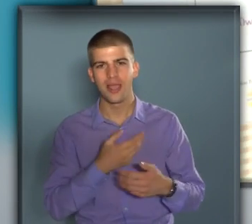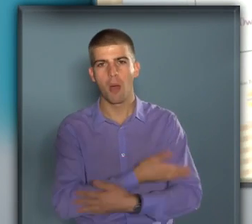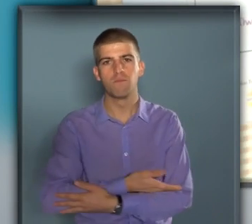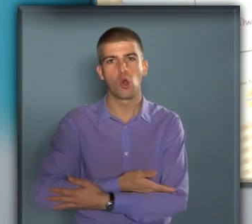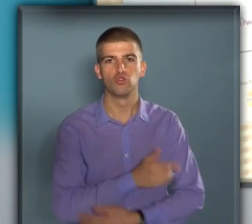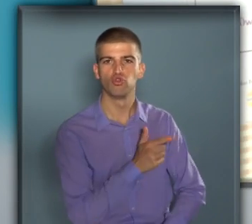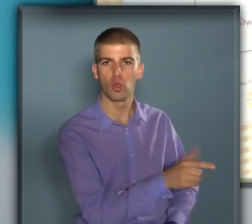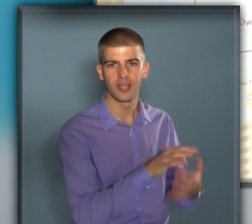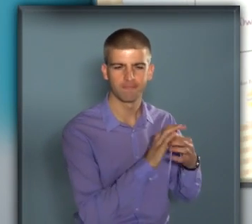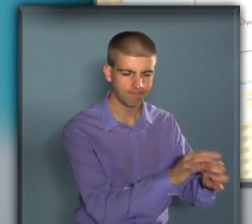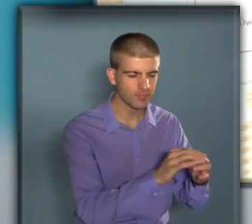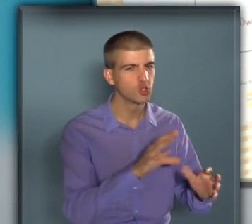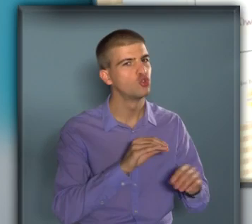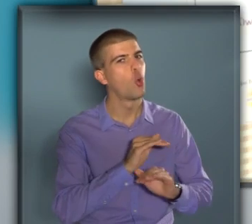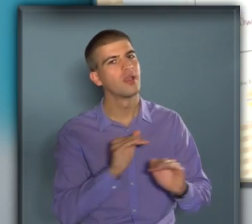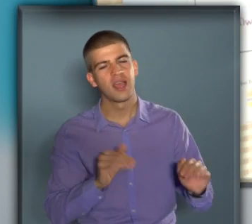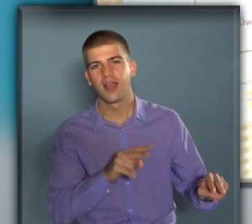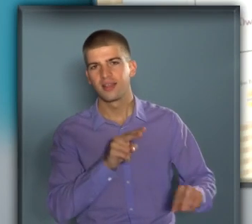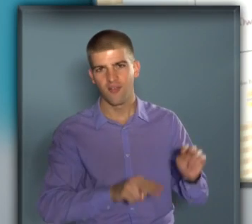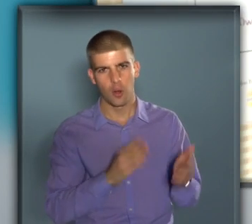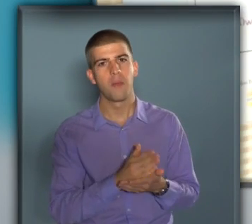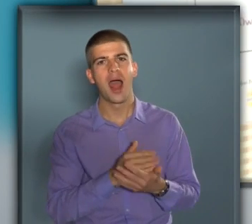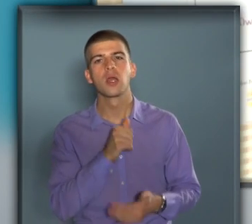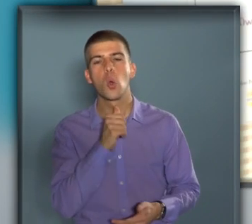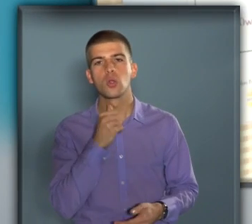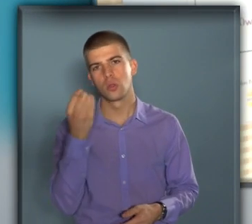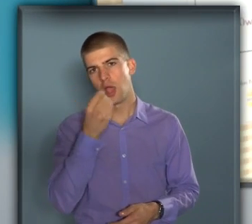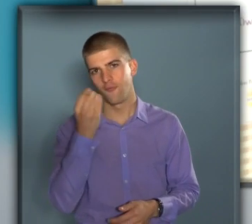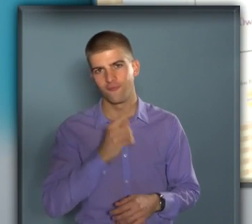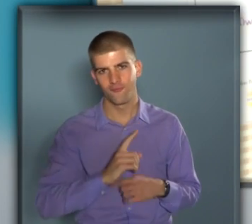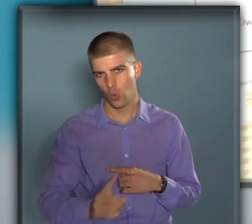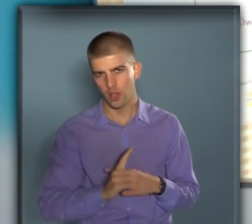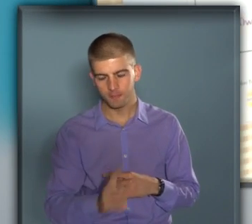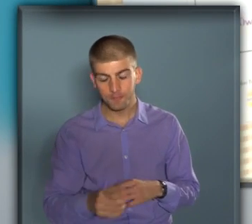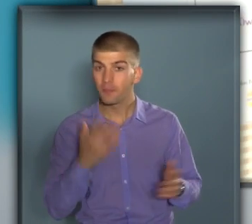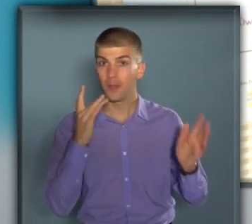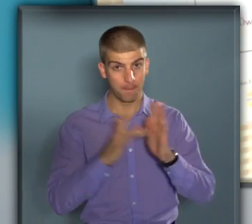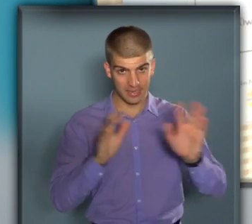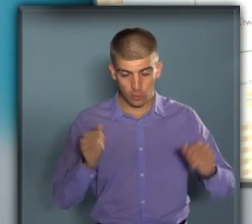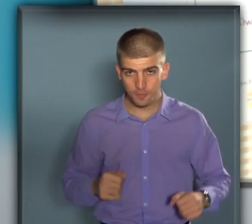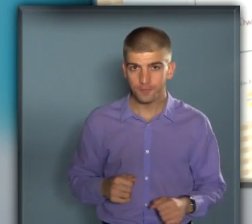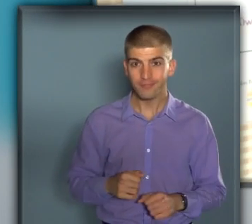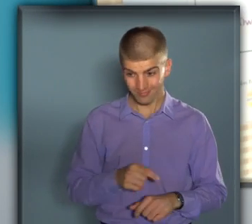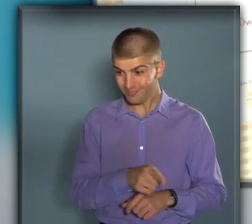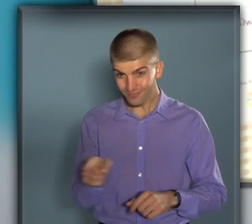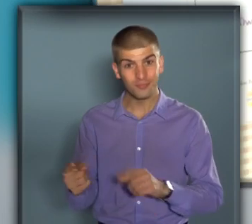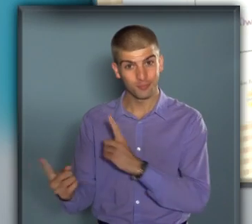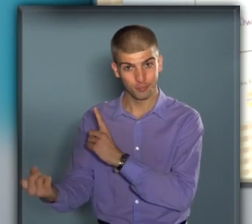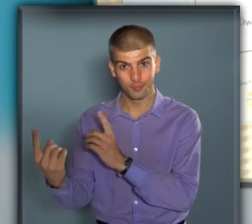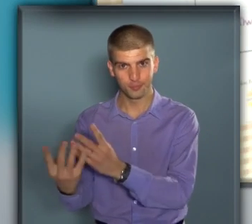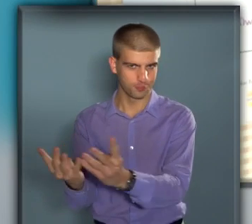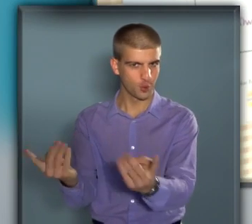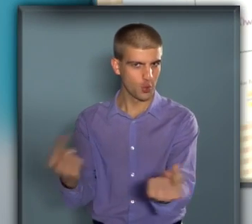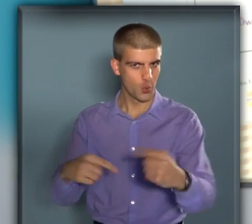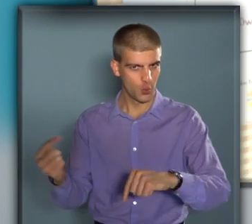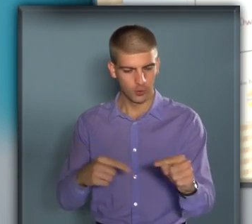is, nagyon sok kisgyereknevelő végzett már Gordon tanfolyamot. Például náluk is azt tapasztaljuk, hogy